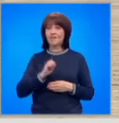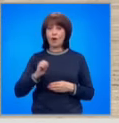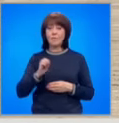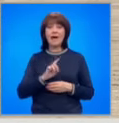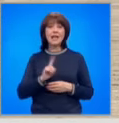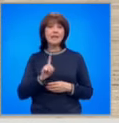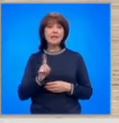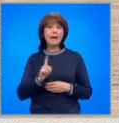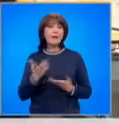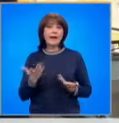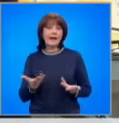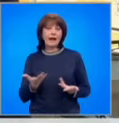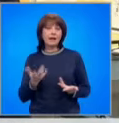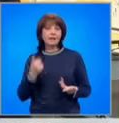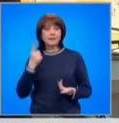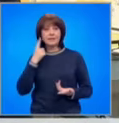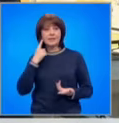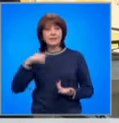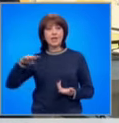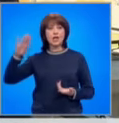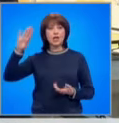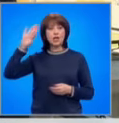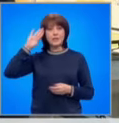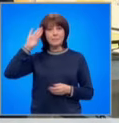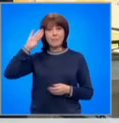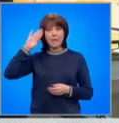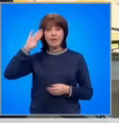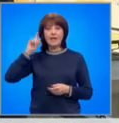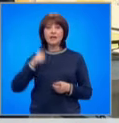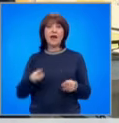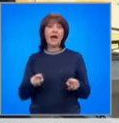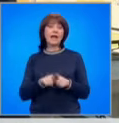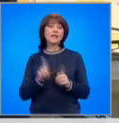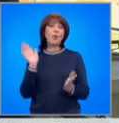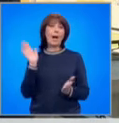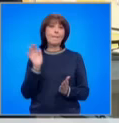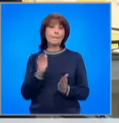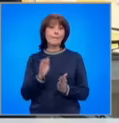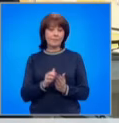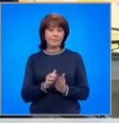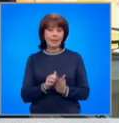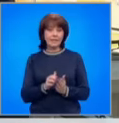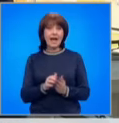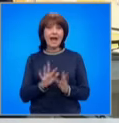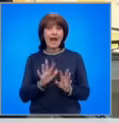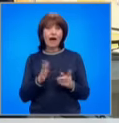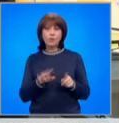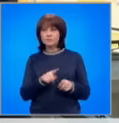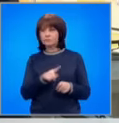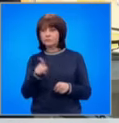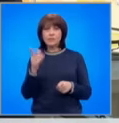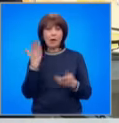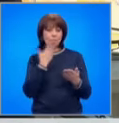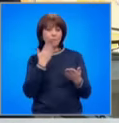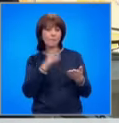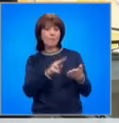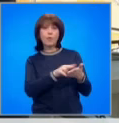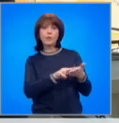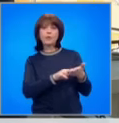и според него е капан. Който прочете регламента, ще разбере, тук е, това е мой коментар, че винаги процедурата се прави не